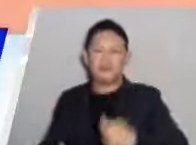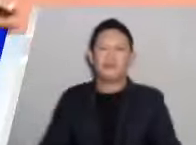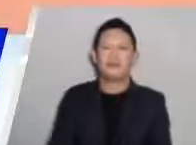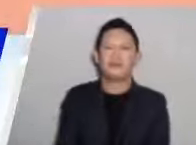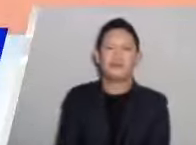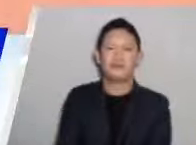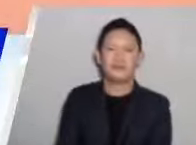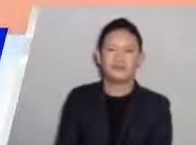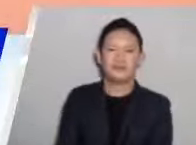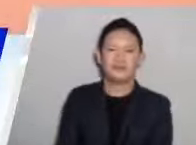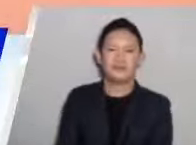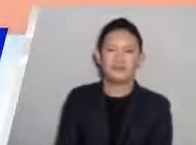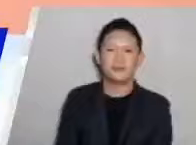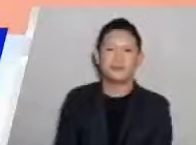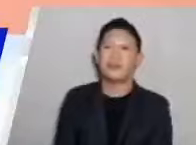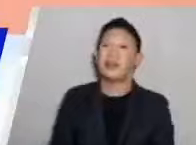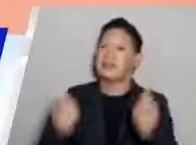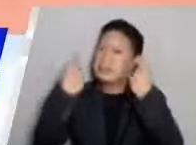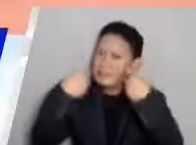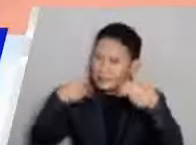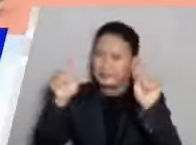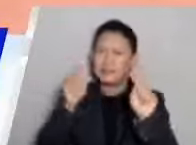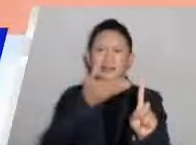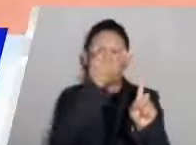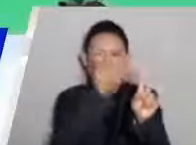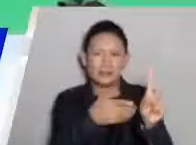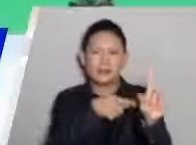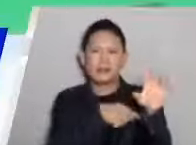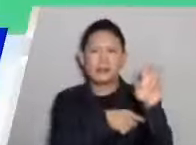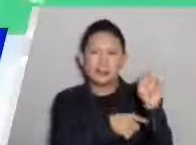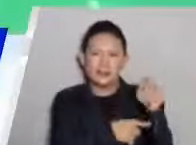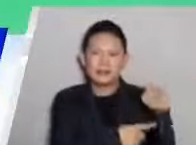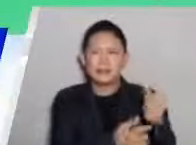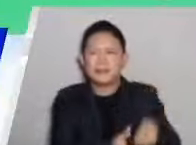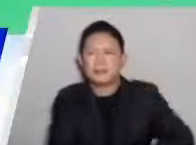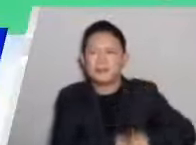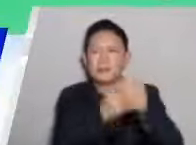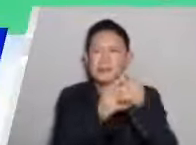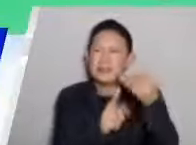Sinubukan pa ng super rookie ng Letran na si Gia Makilang na isalba ang laro.